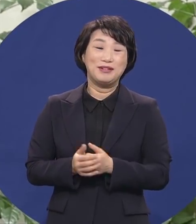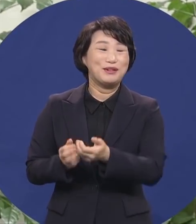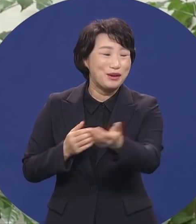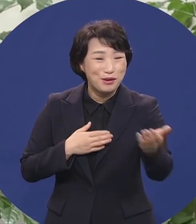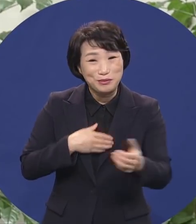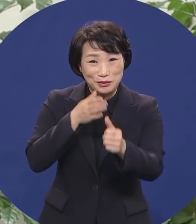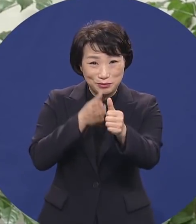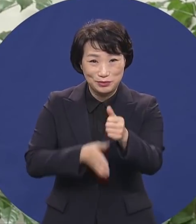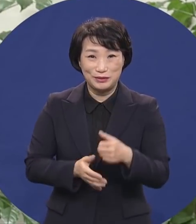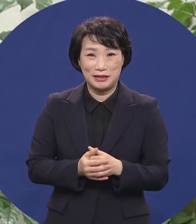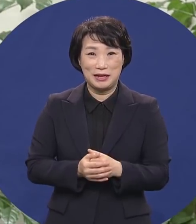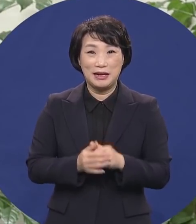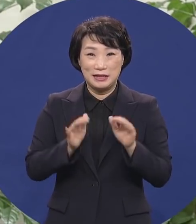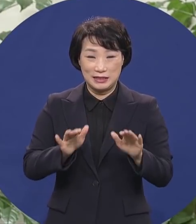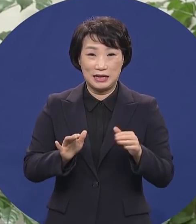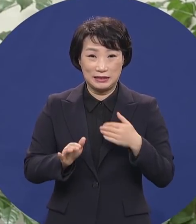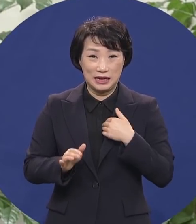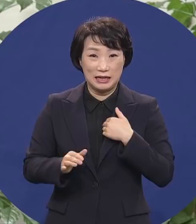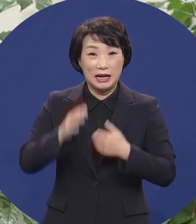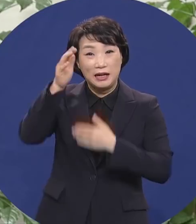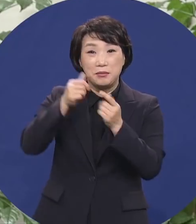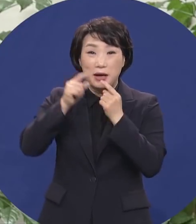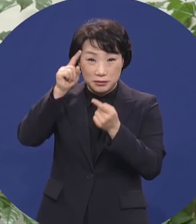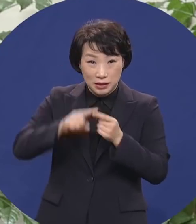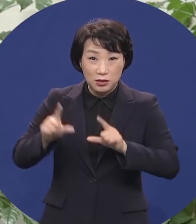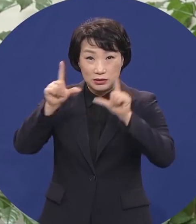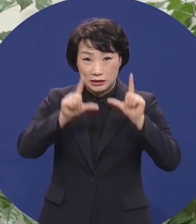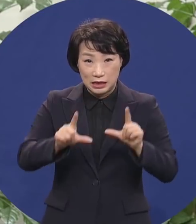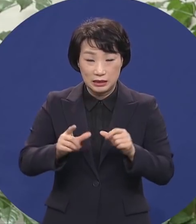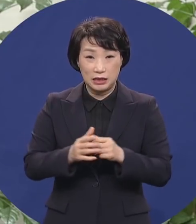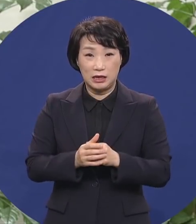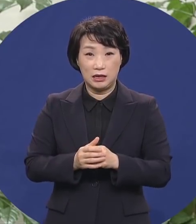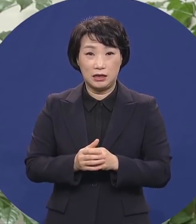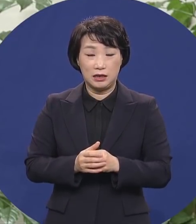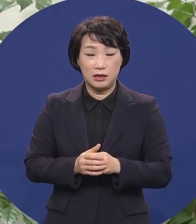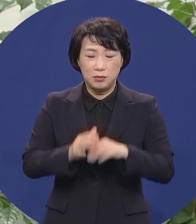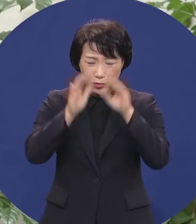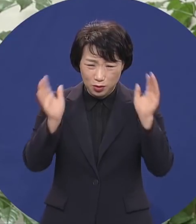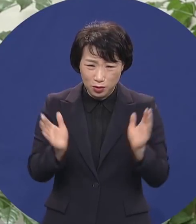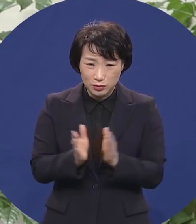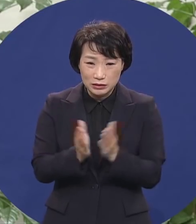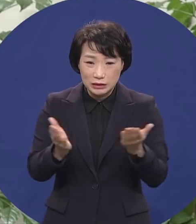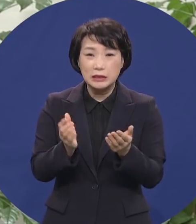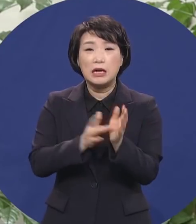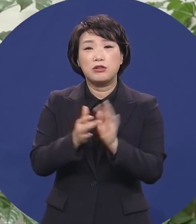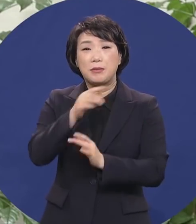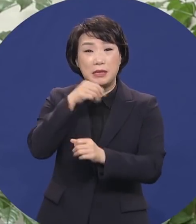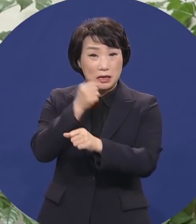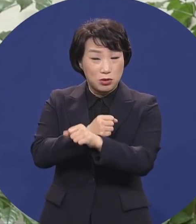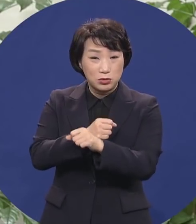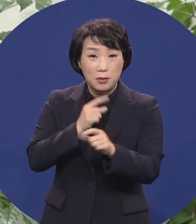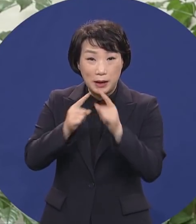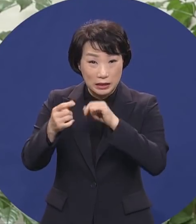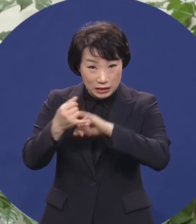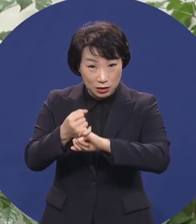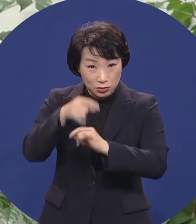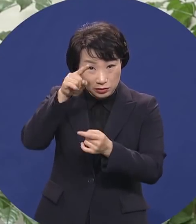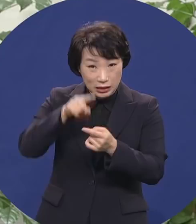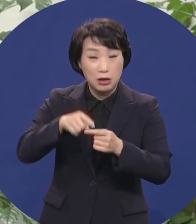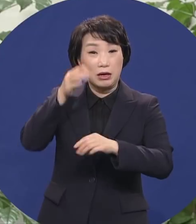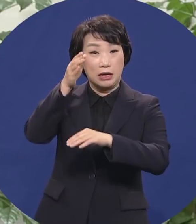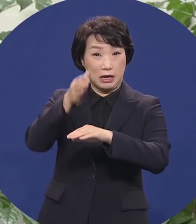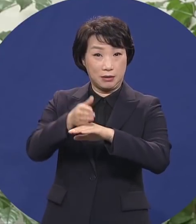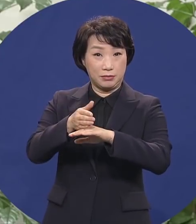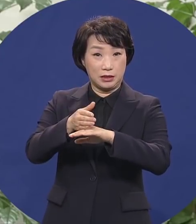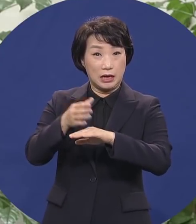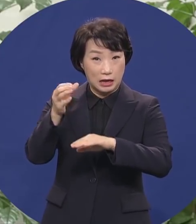간절히 비옵나니 나는 하나님 말씀대로 살았던 거, 모든 일이 피의 공로의 언약대로